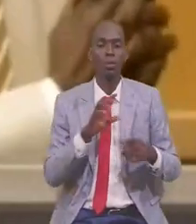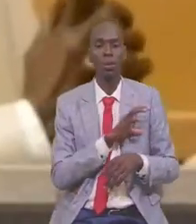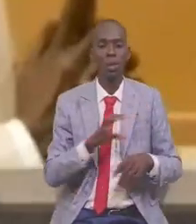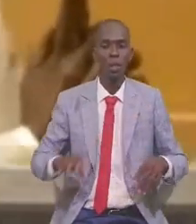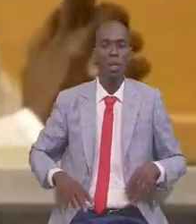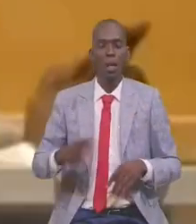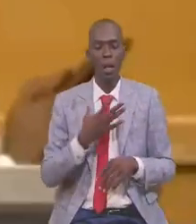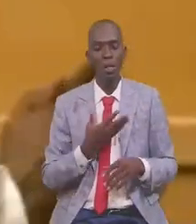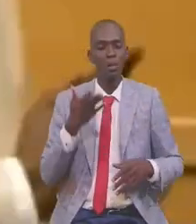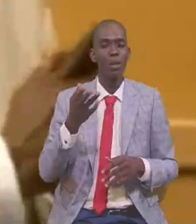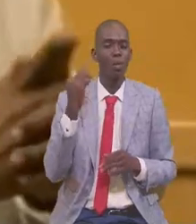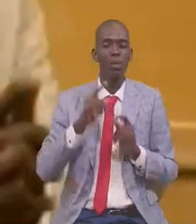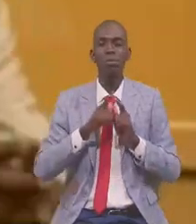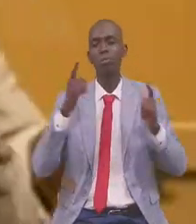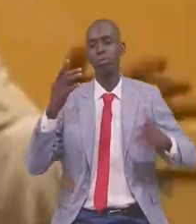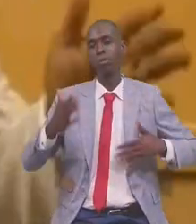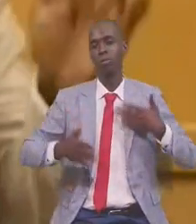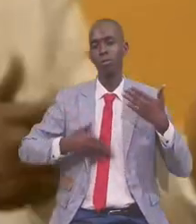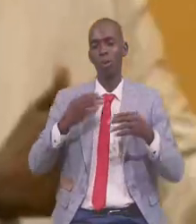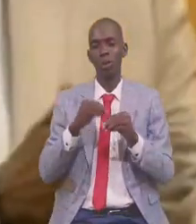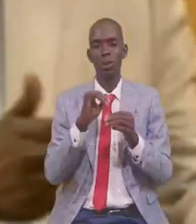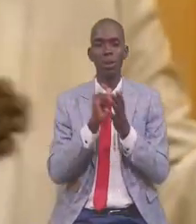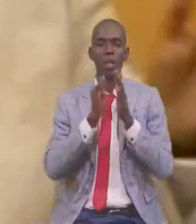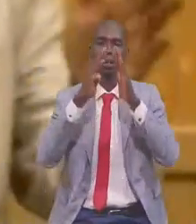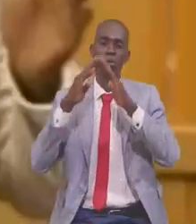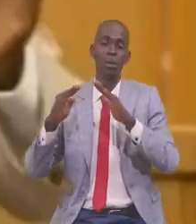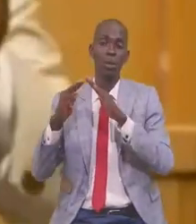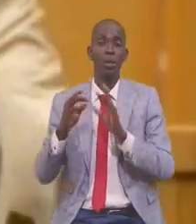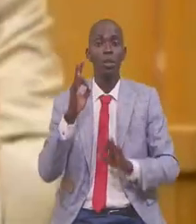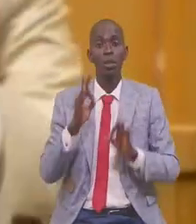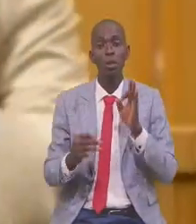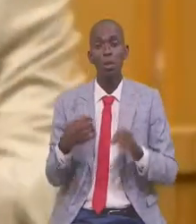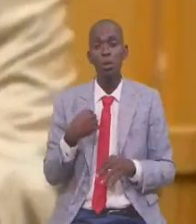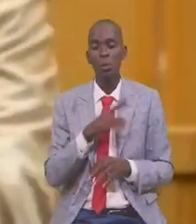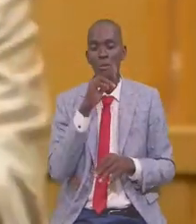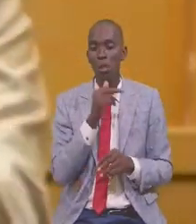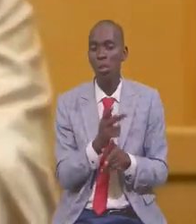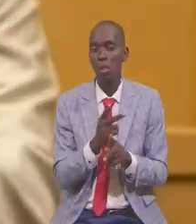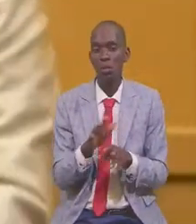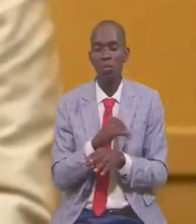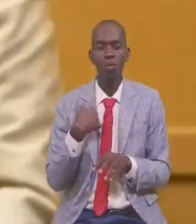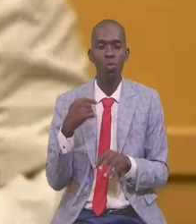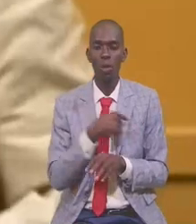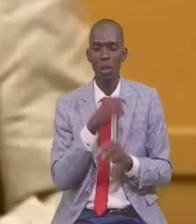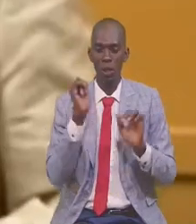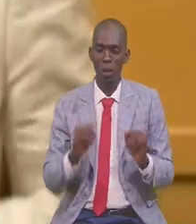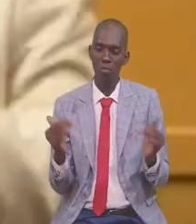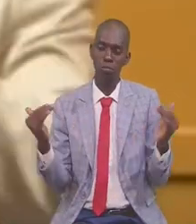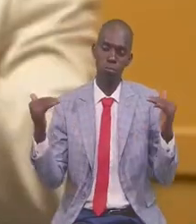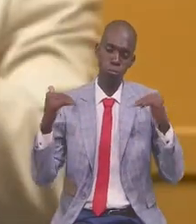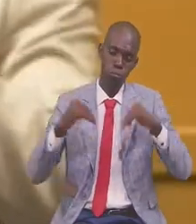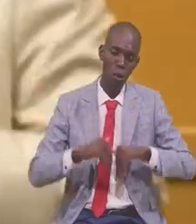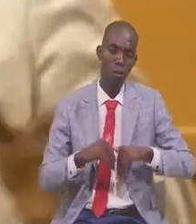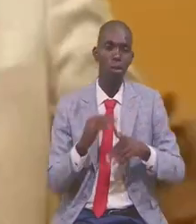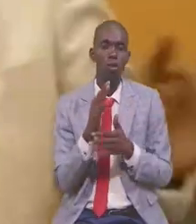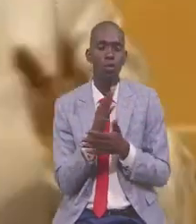nous ne faisons pas attention, nous allons attacher, nous allons maintenir sur place certains